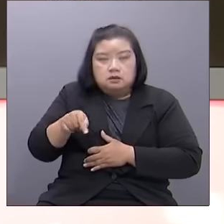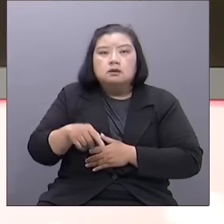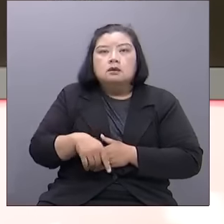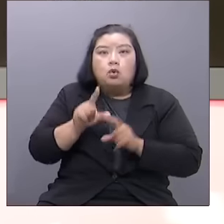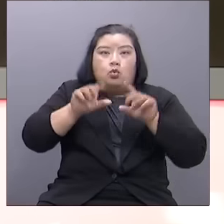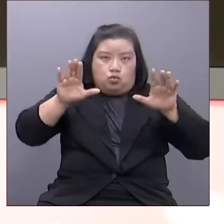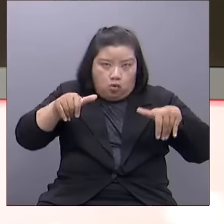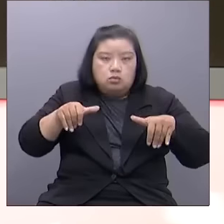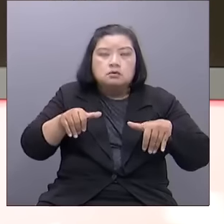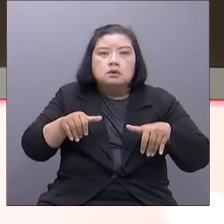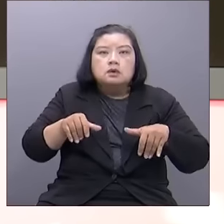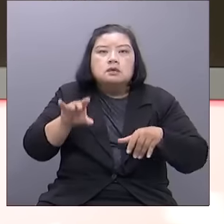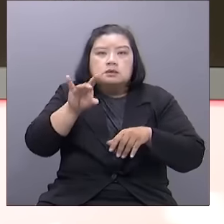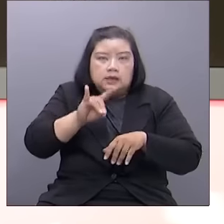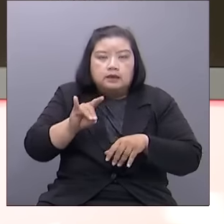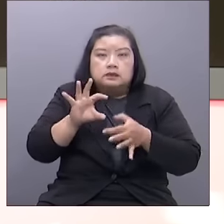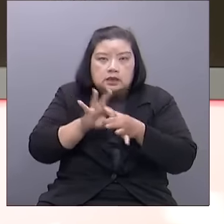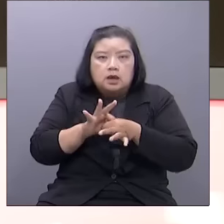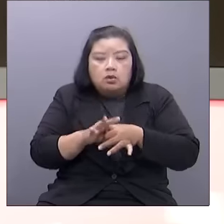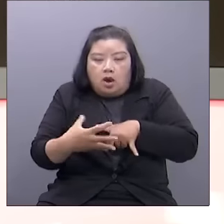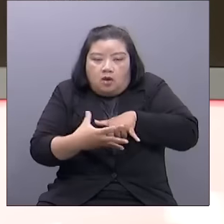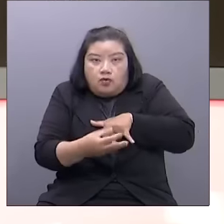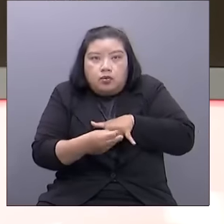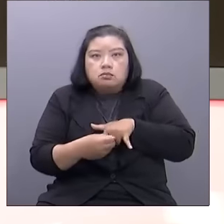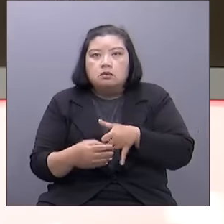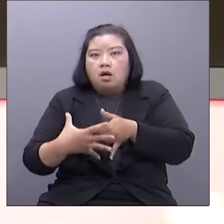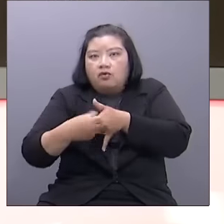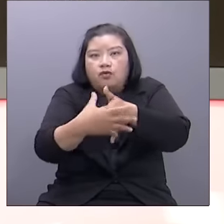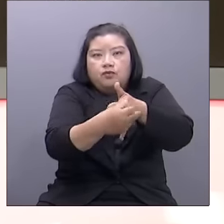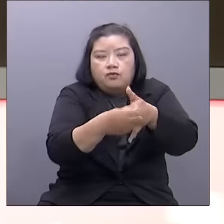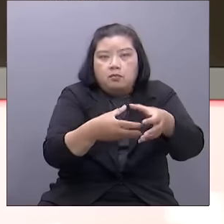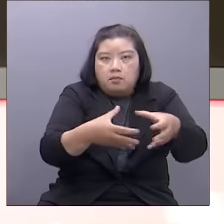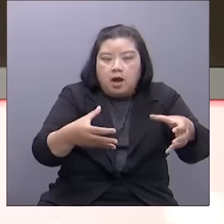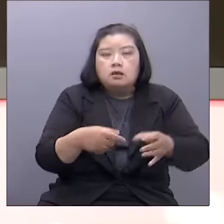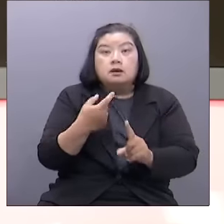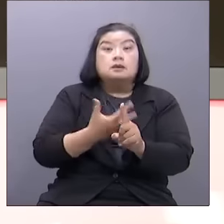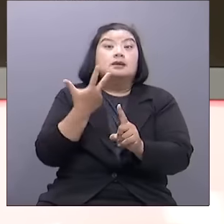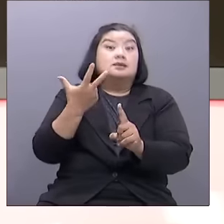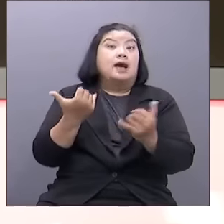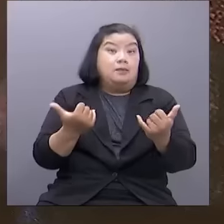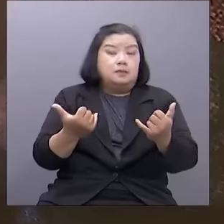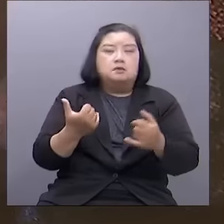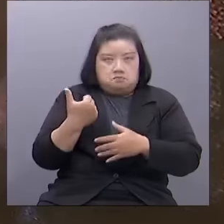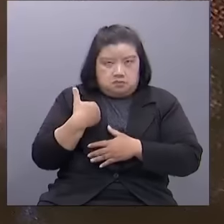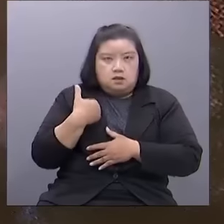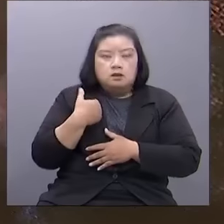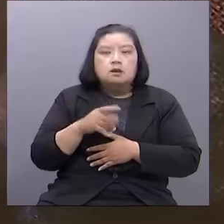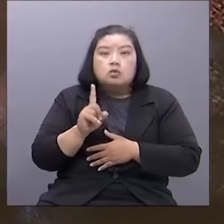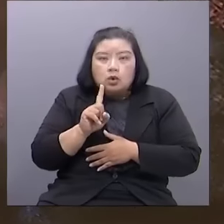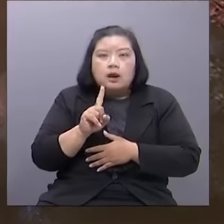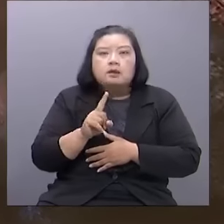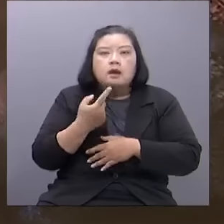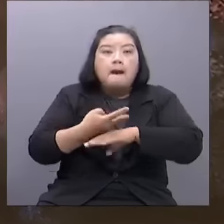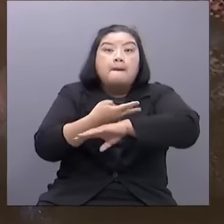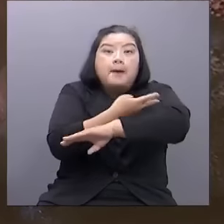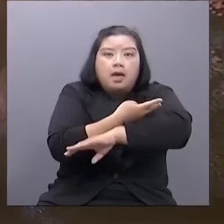ไปยังสัตว์เลี้ยงลูกด้วยนมหลายชนิดทั่วโลกค่ะคุณผู้ชมเมื่อเดือนมีนาคมที่ผ่านมาค่ะเขาพบแพะติดเชื้อเป็นครั้งแรกในสหรั